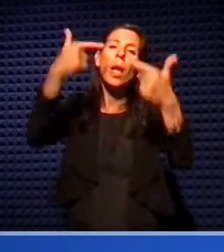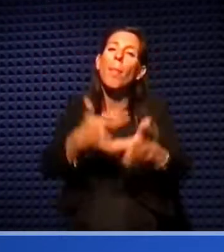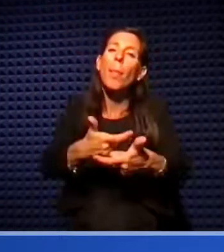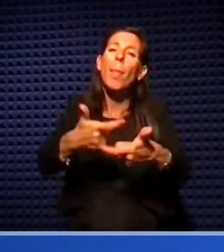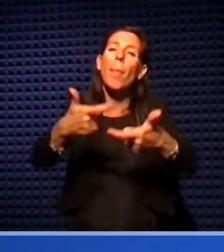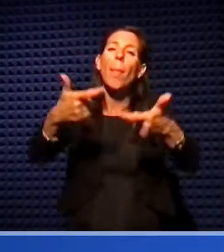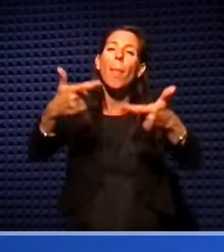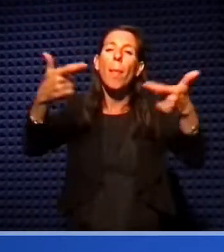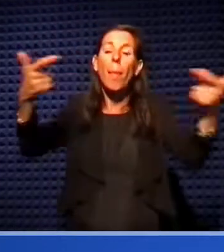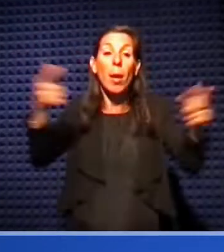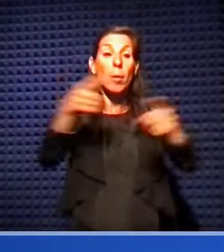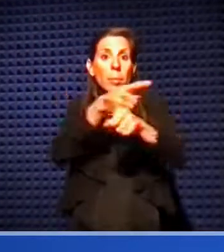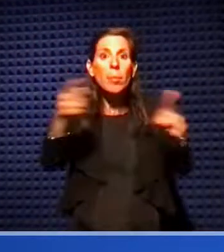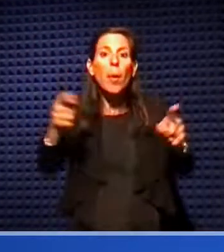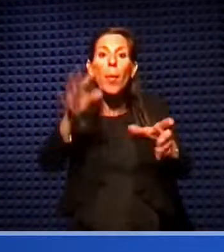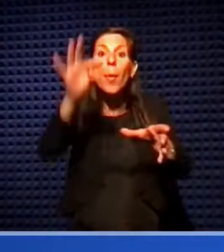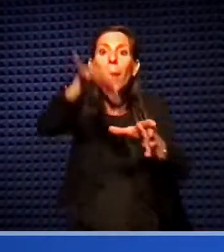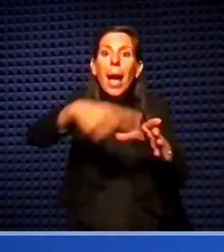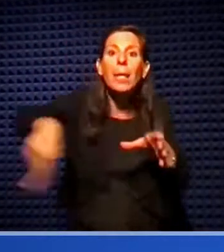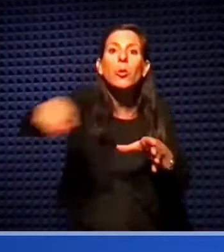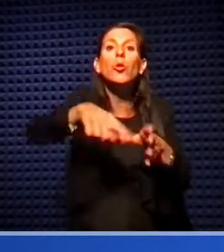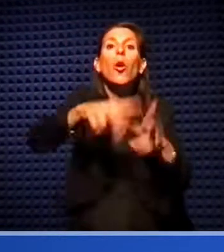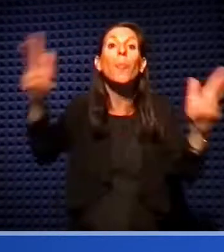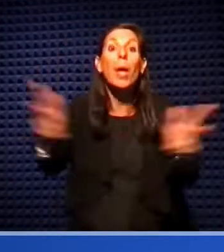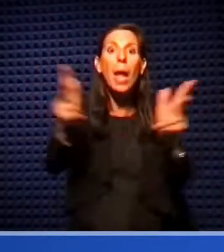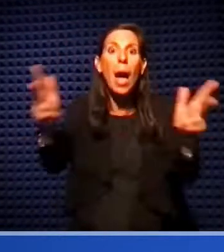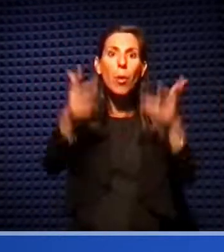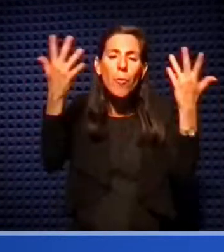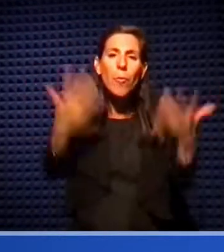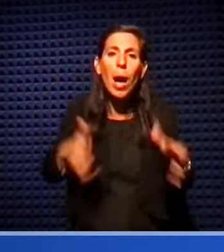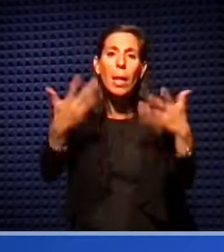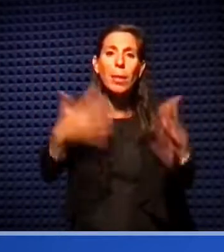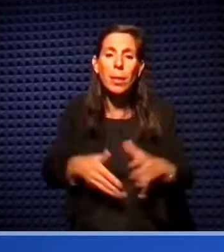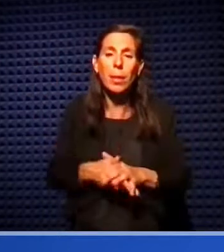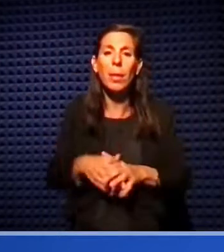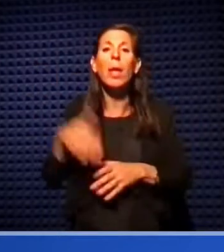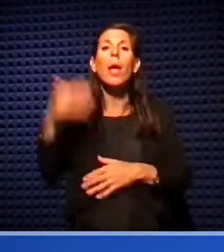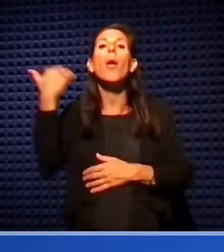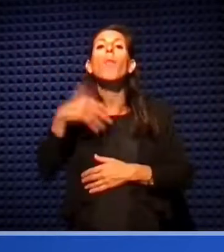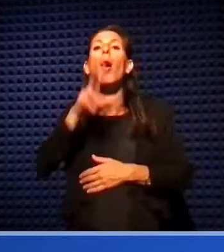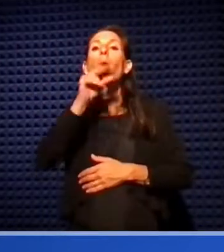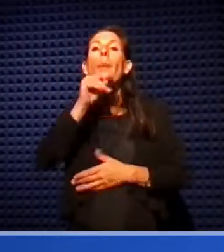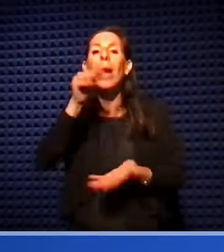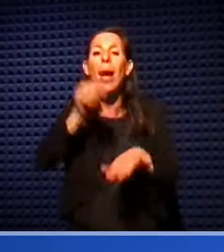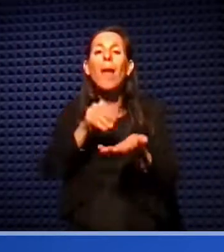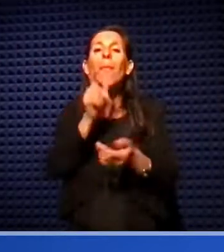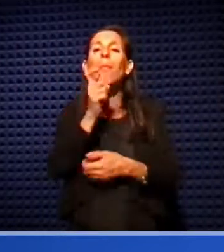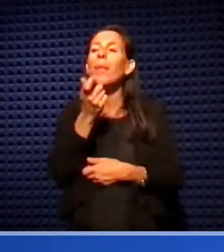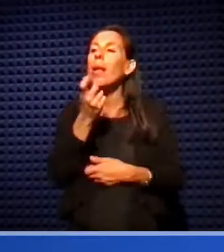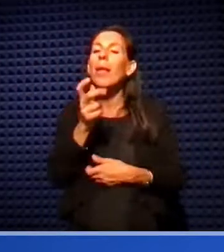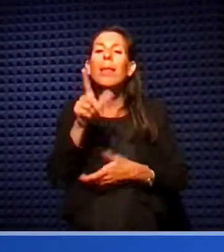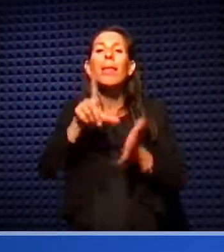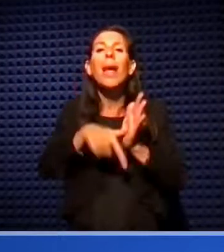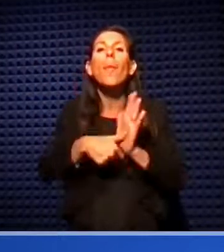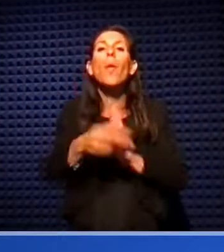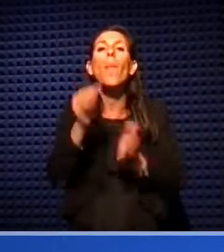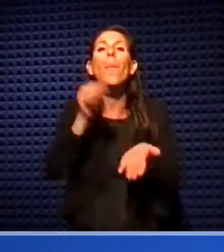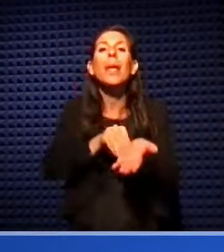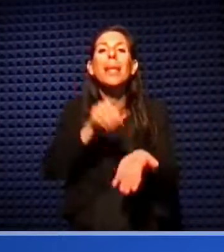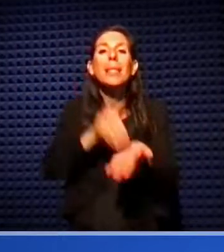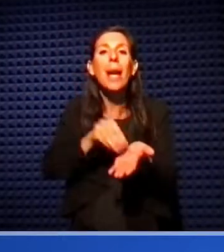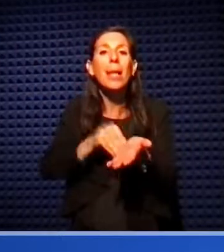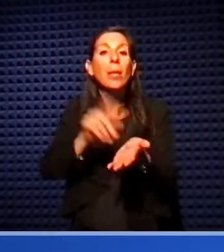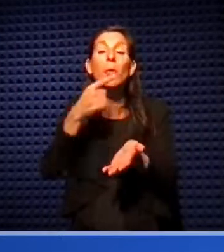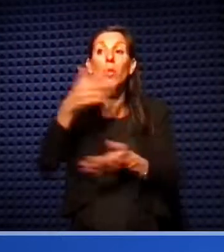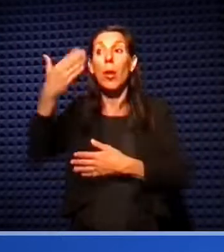በተማሐረ ዝኾነ ፍቕሩ አብጎድንና ኣሎ ምስቲ ሰማያዊ ሕያውነቱ ወትሩ ጥቓና ኣሎ እዚ ከምቲ ኣብ ምሳሌ ጥፉእ ወዲ ንረኽቦ ኣቦ